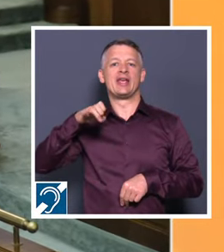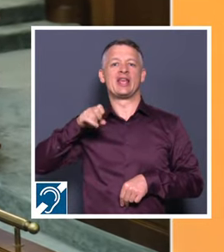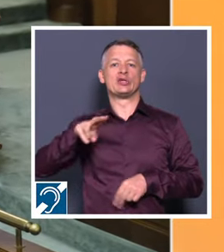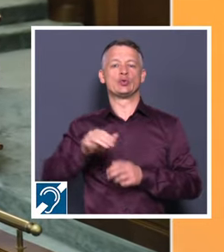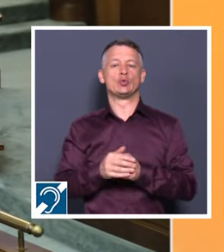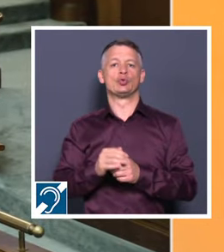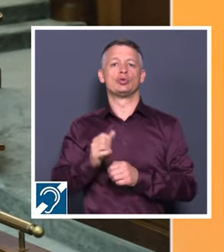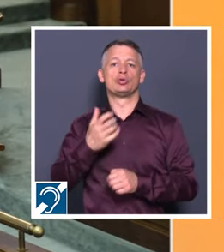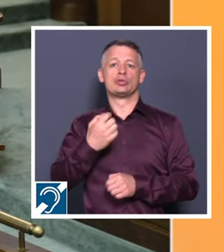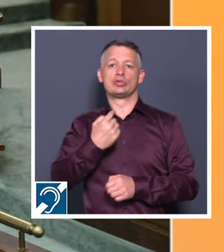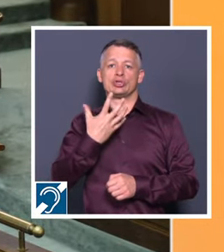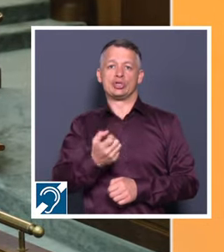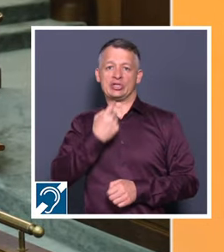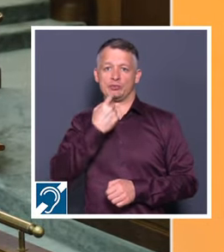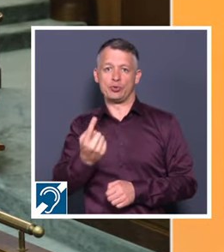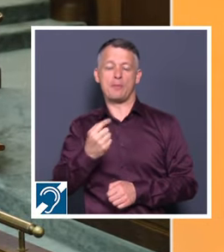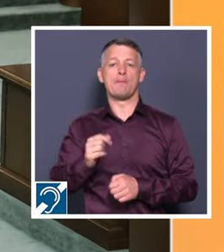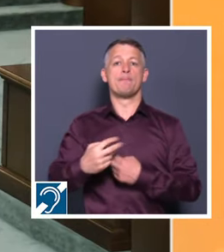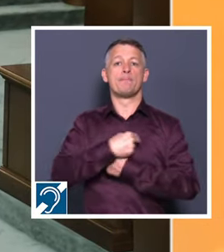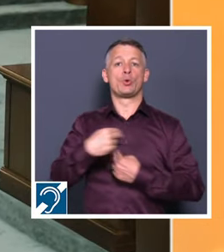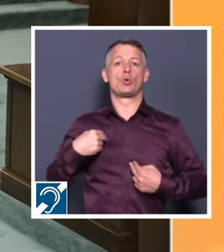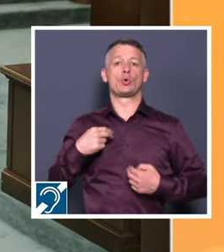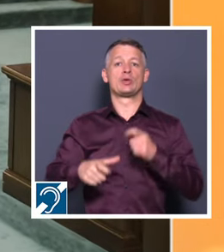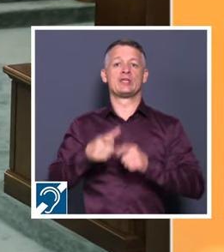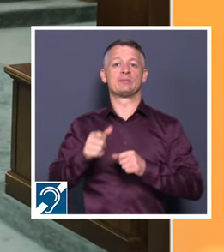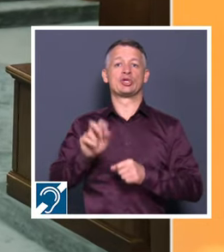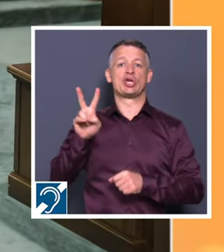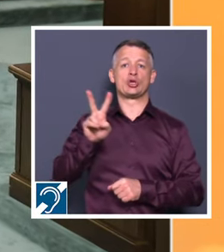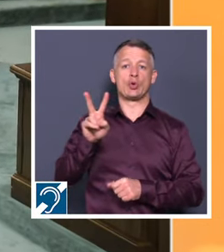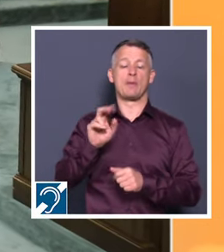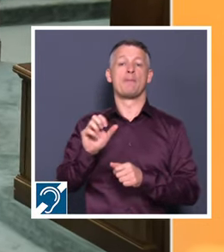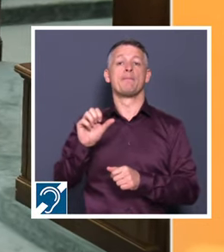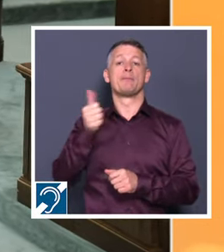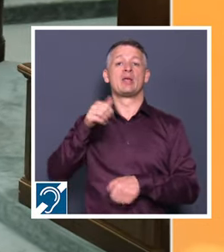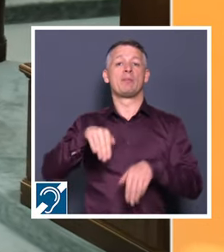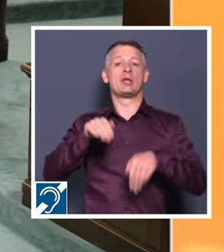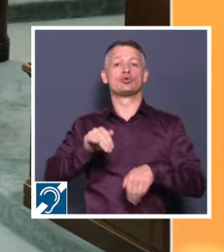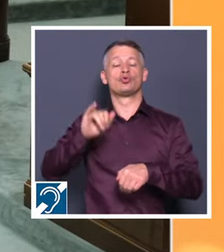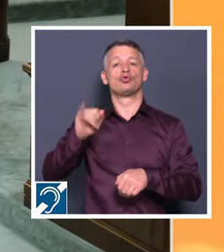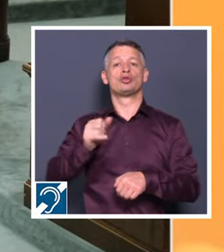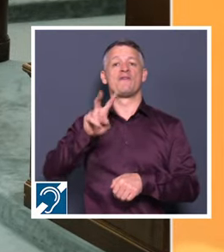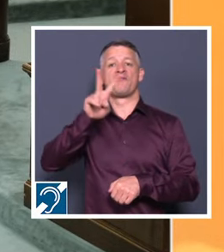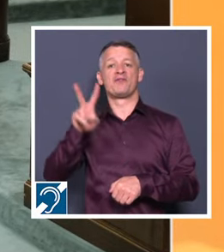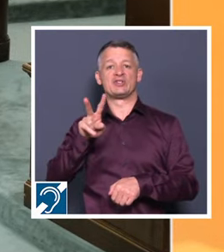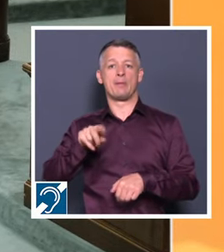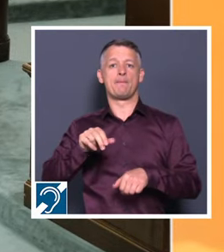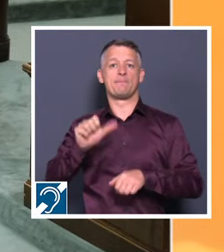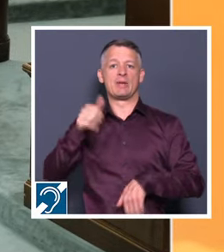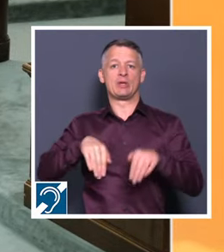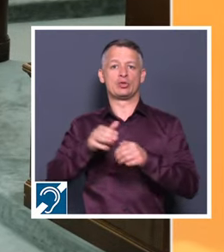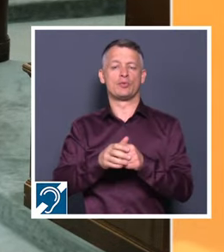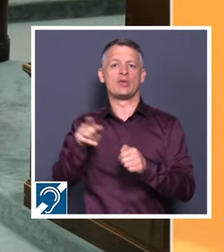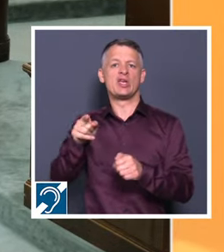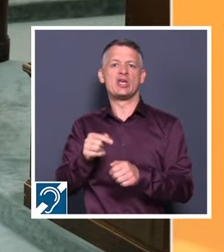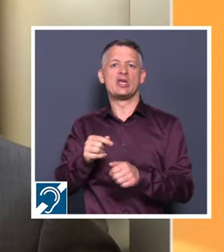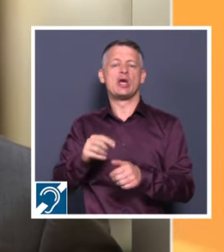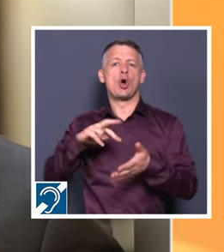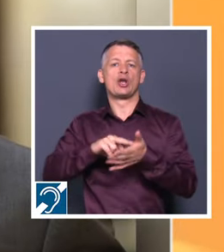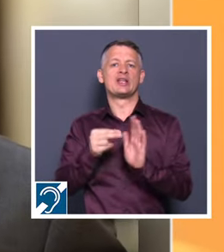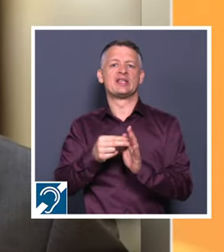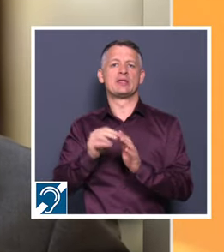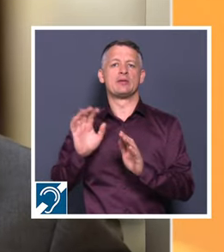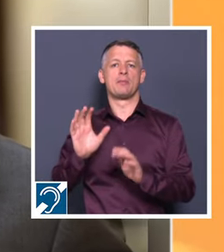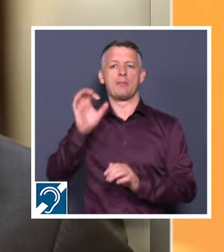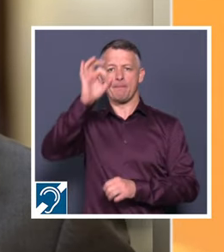militari despre Petre Roman și Gelu Voican Voiculescu? Ei doi ar fi printre demnitarii care au orchestrat Mineriada din 13-15